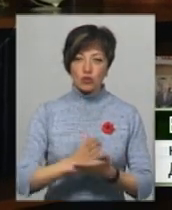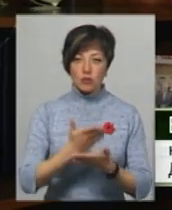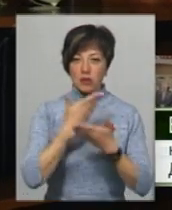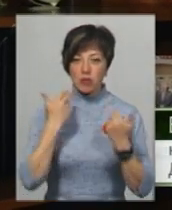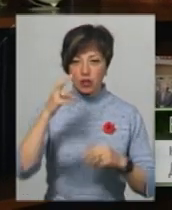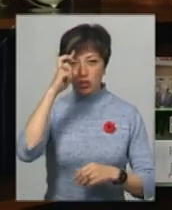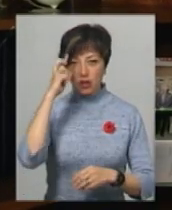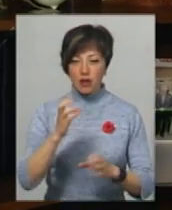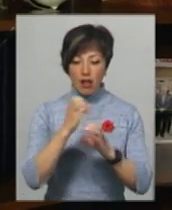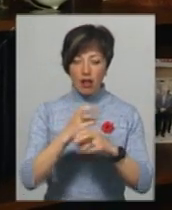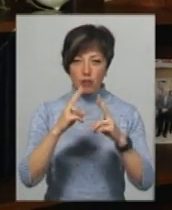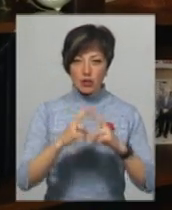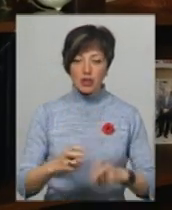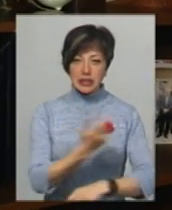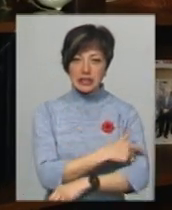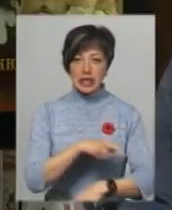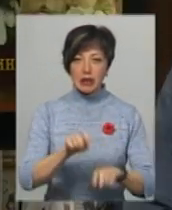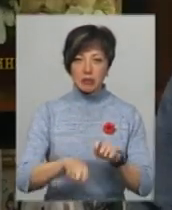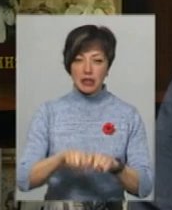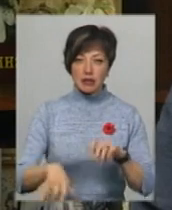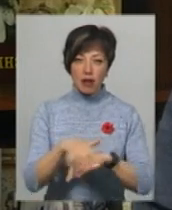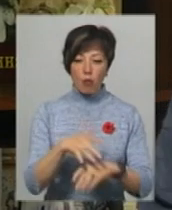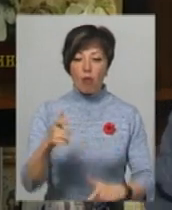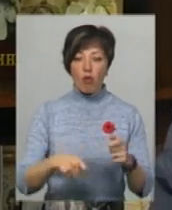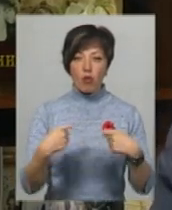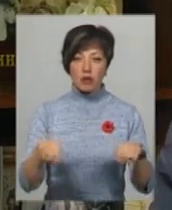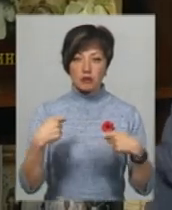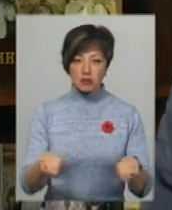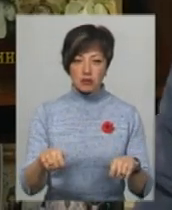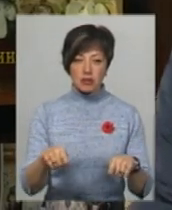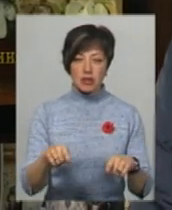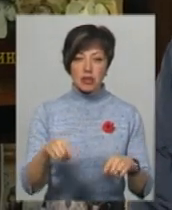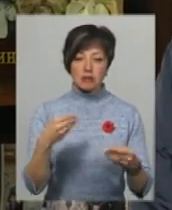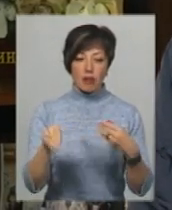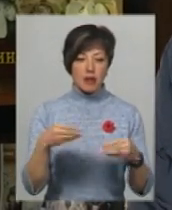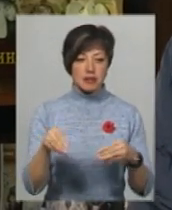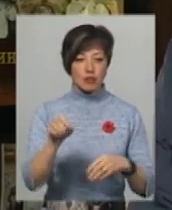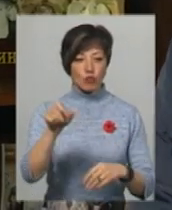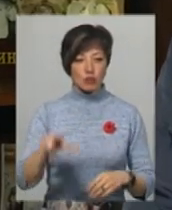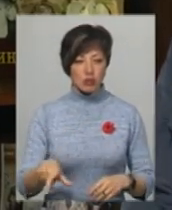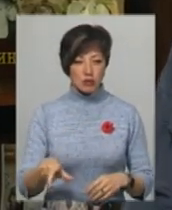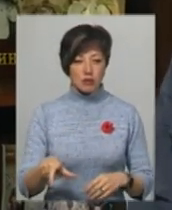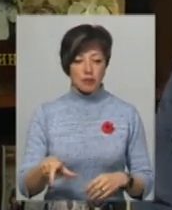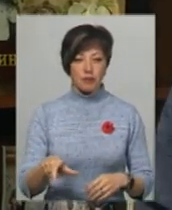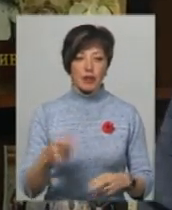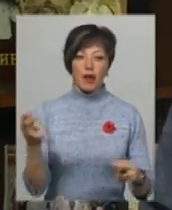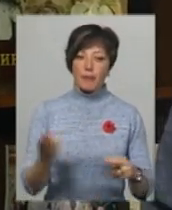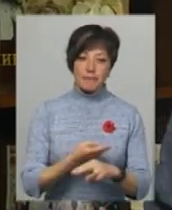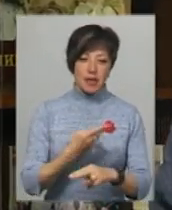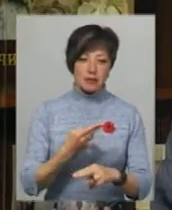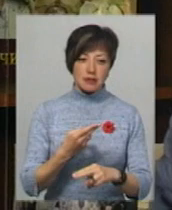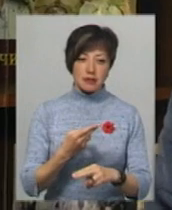немає державної лабораторії ветсанекспертизи на ринку. Молоко реалізується з пластикових бутилок, без